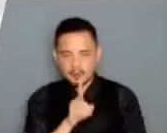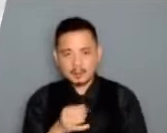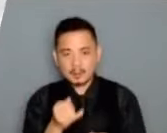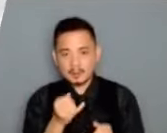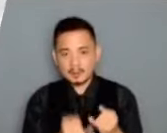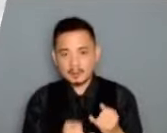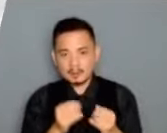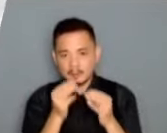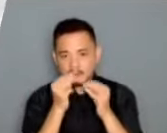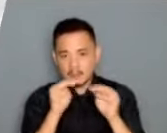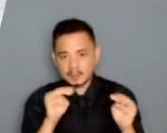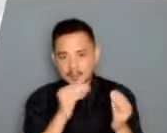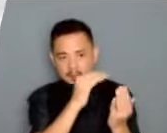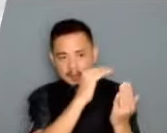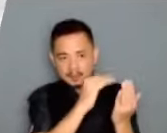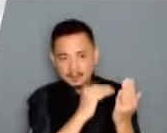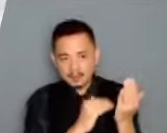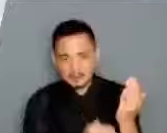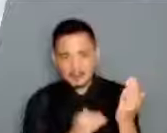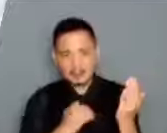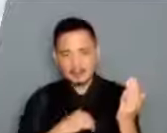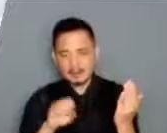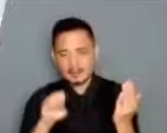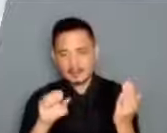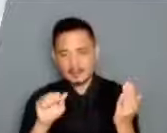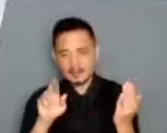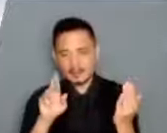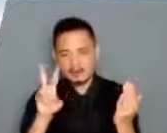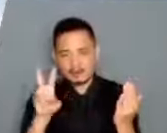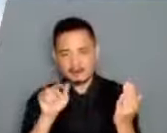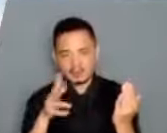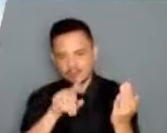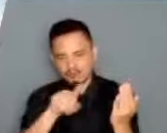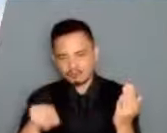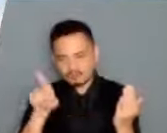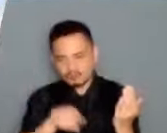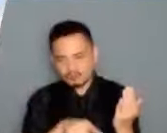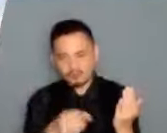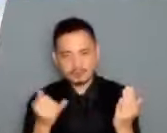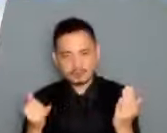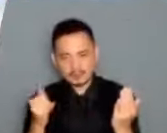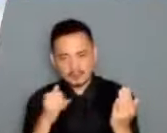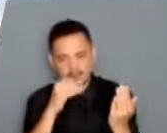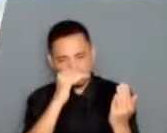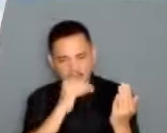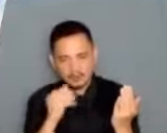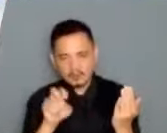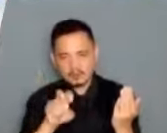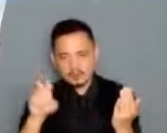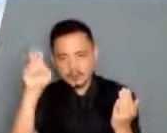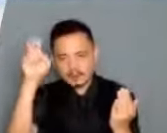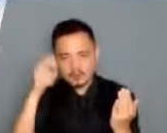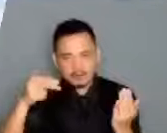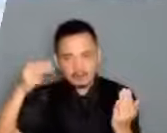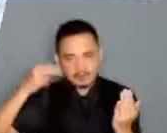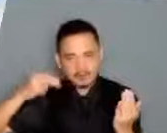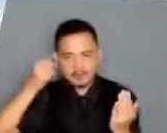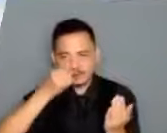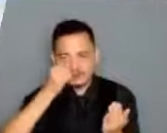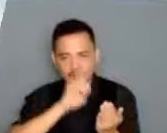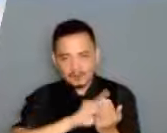naela na raw noon ang kanyang sirv pinagaaral daw ng Bi ang ilang travel records at documents patungkol kay mayor go Pero